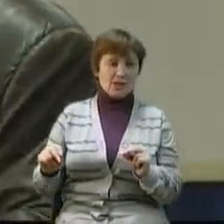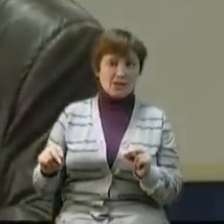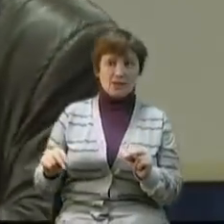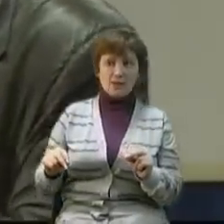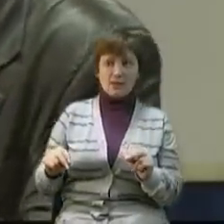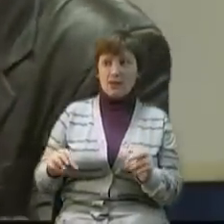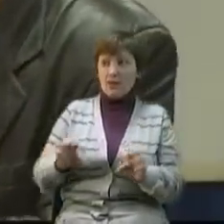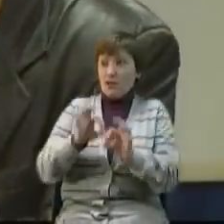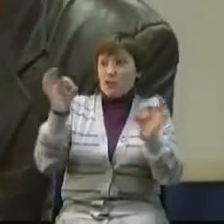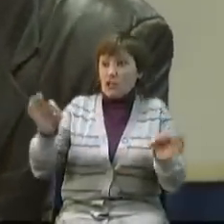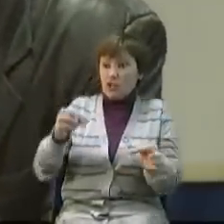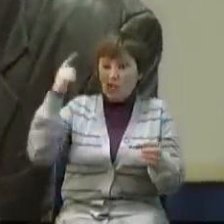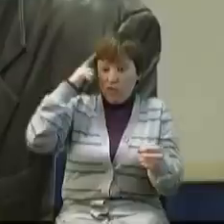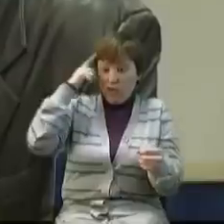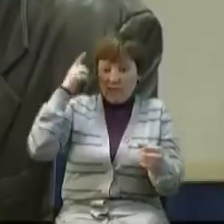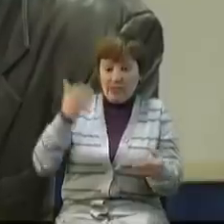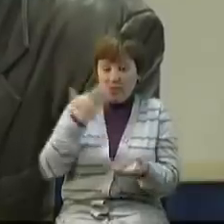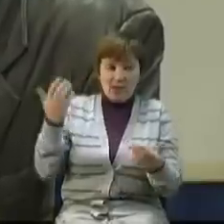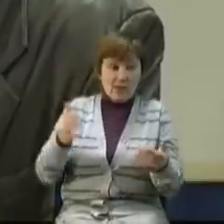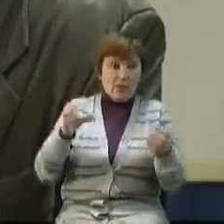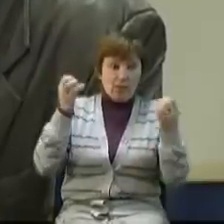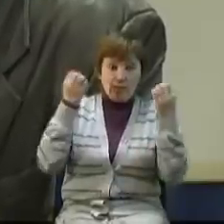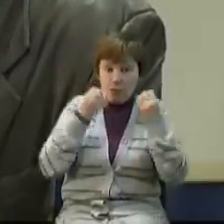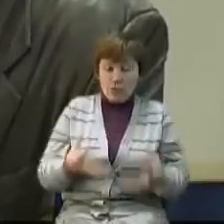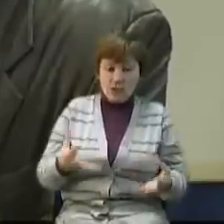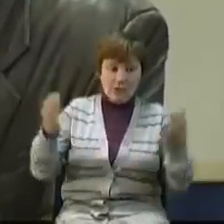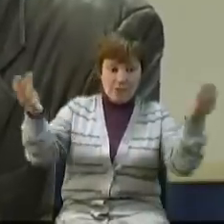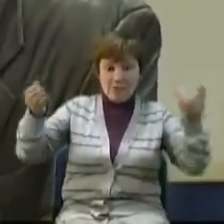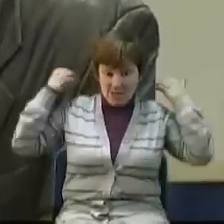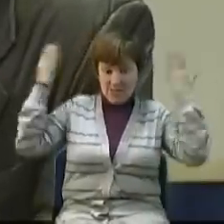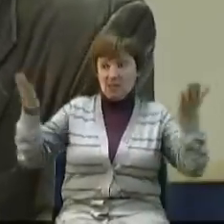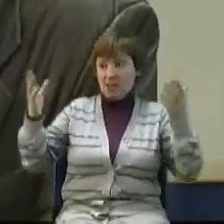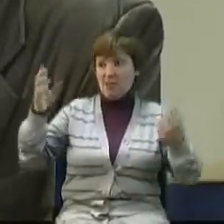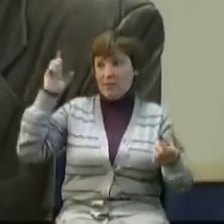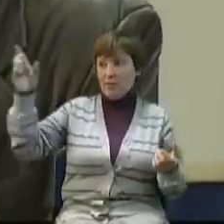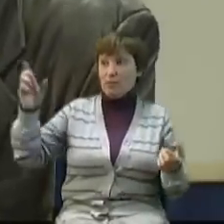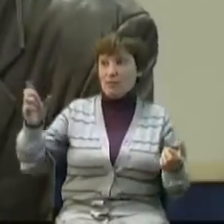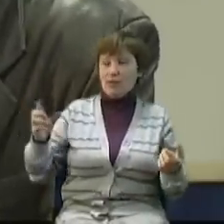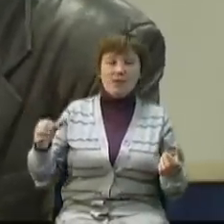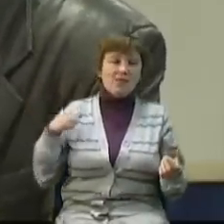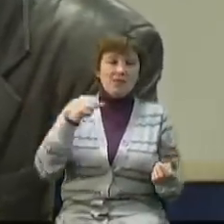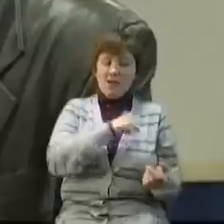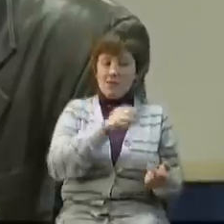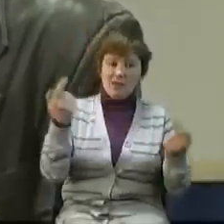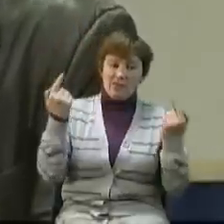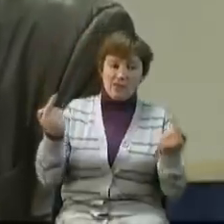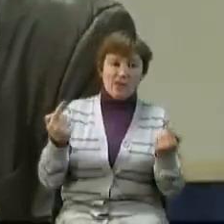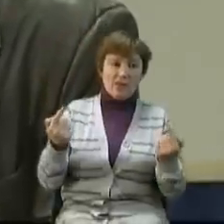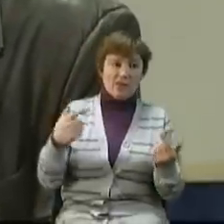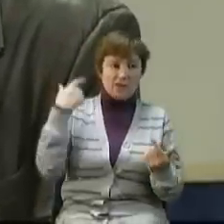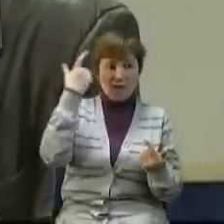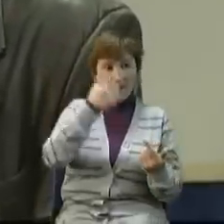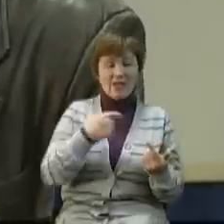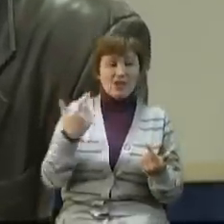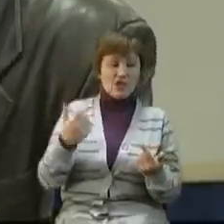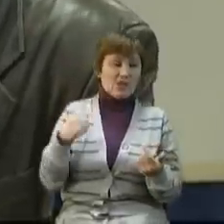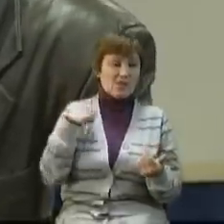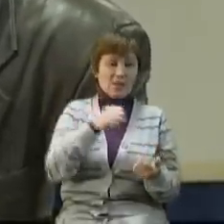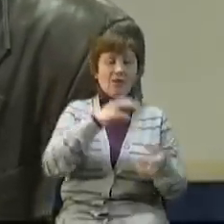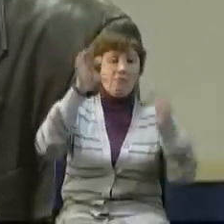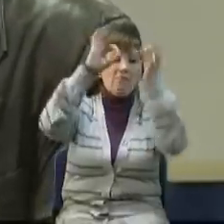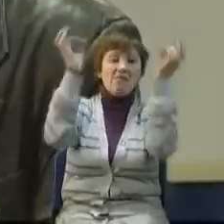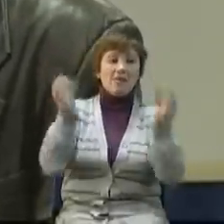голову ничего больше не приходит, как просто прославлять Творца. Самая великая личность, самая прекрасная личность,